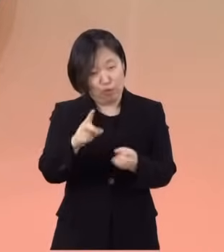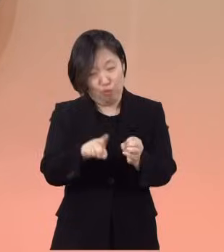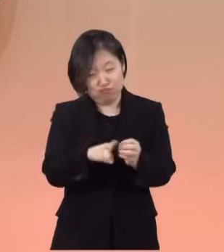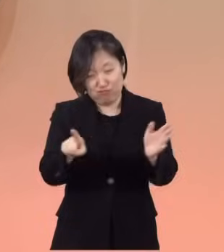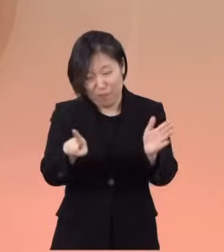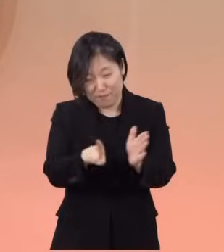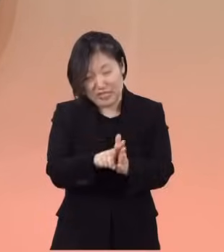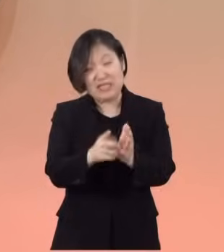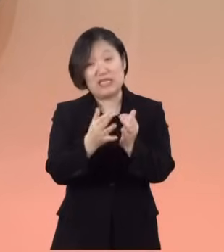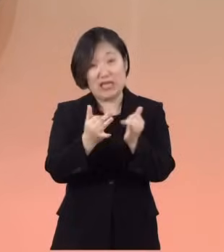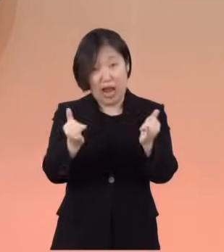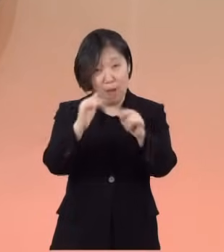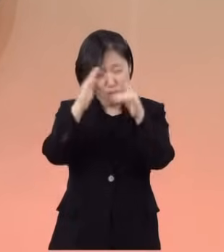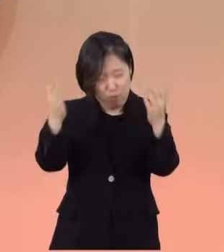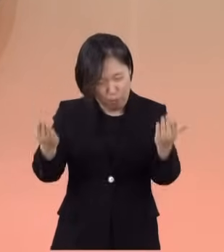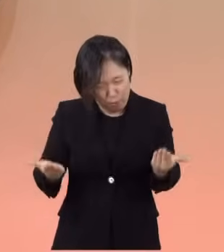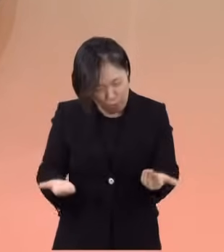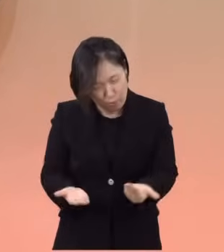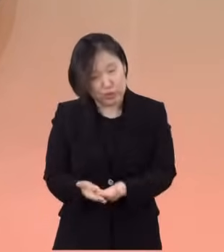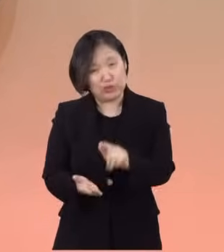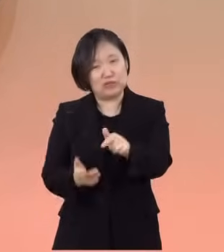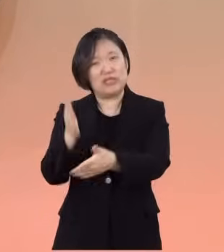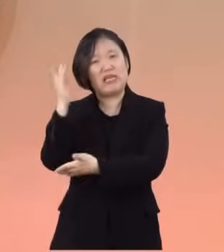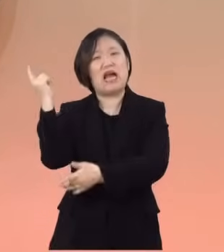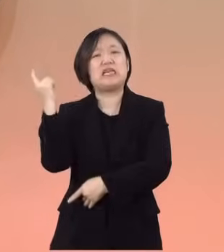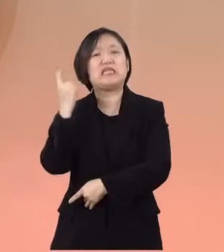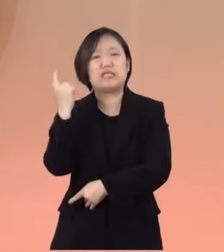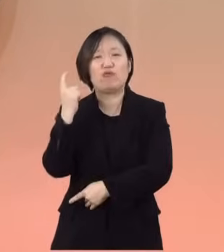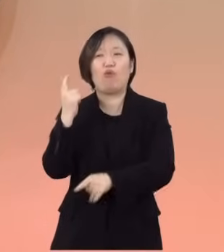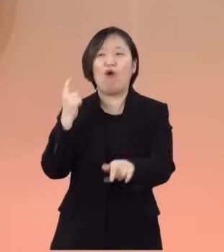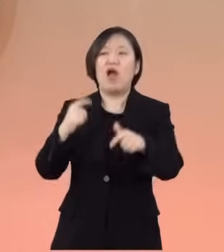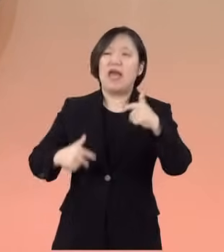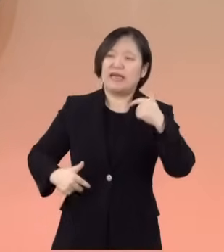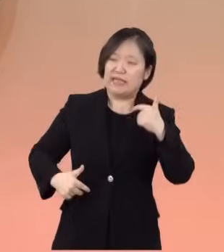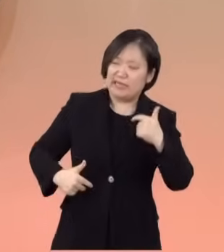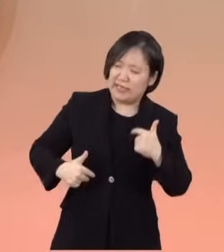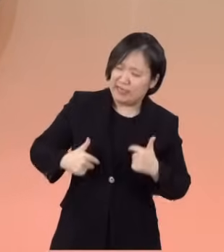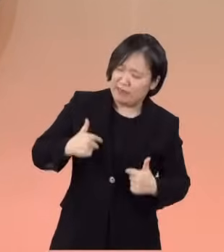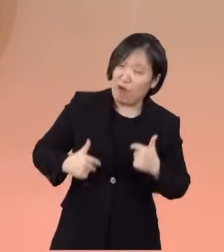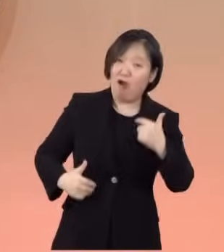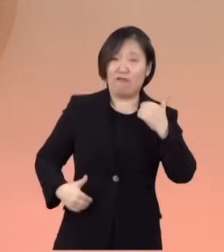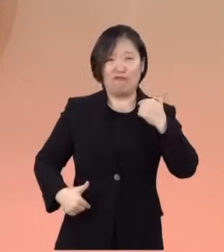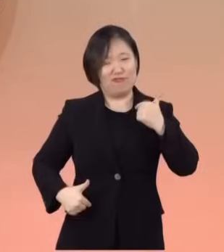수많은 불자들이 다 함께 기뻐하고